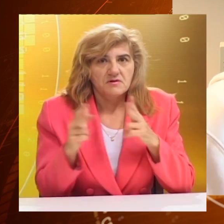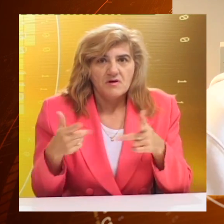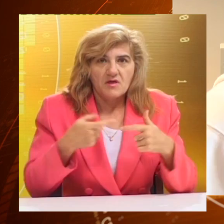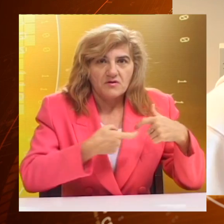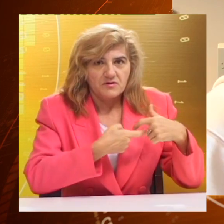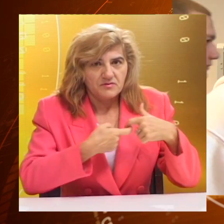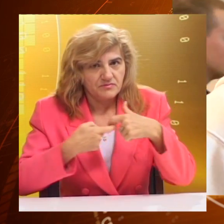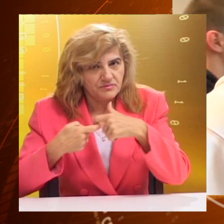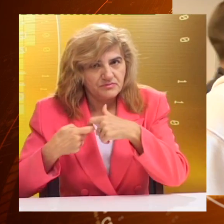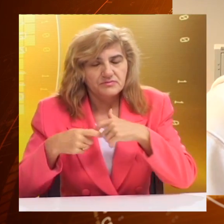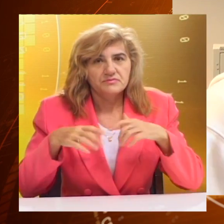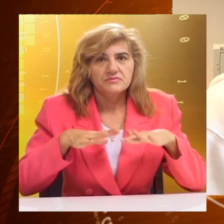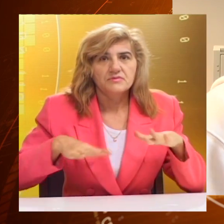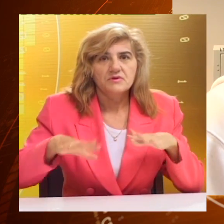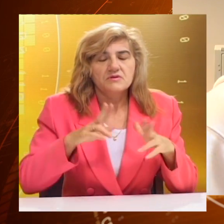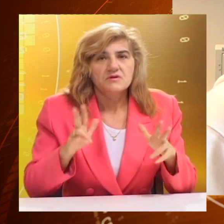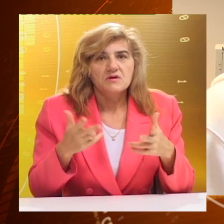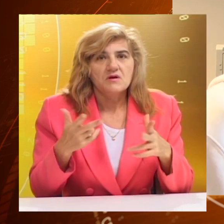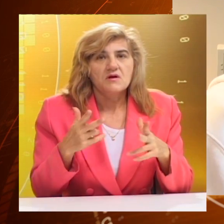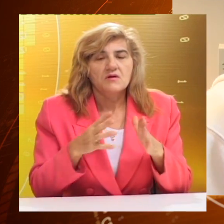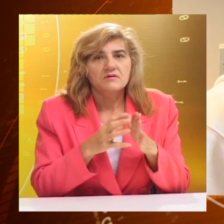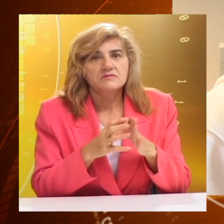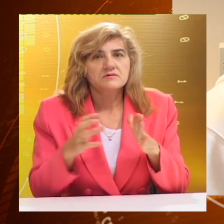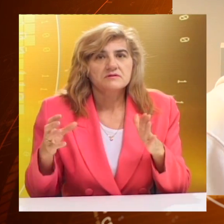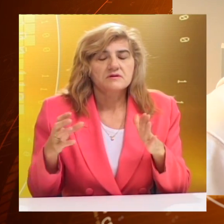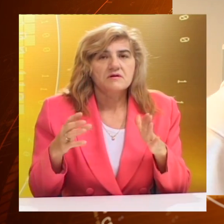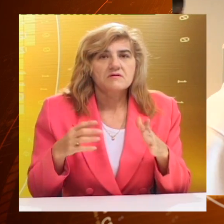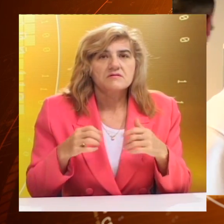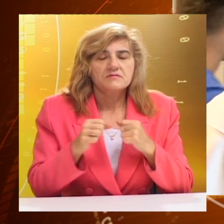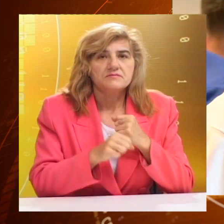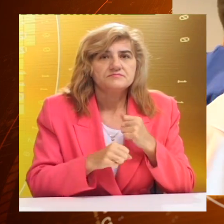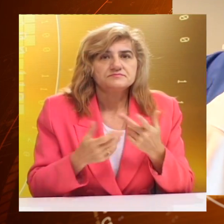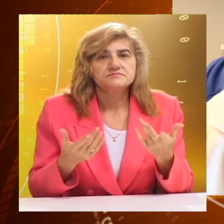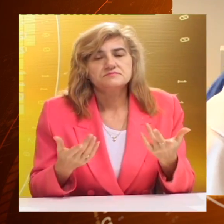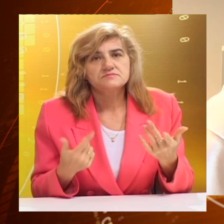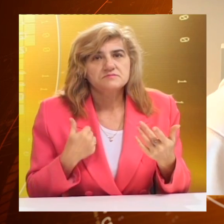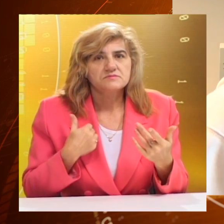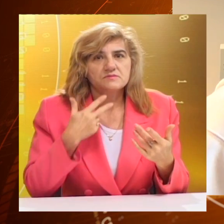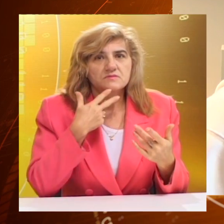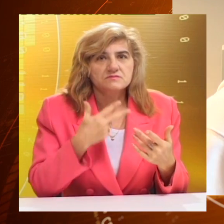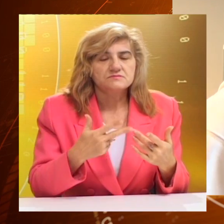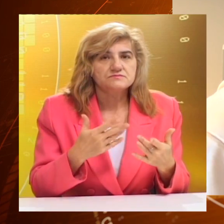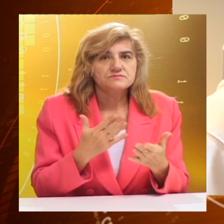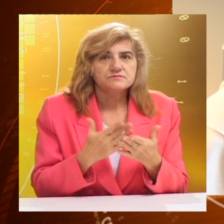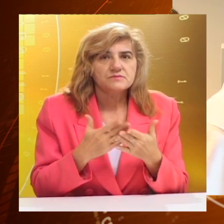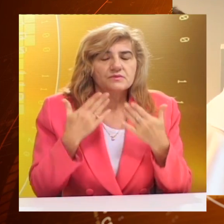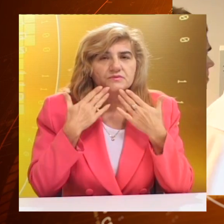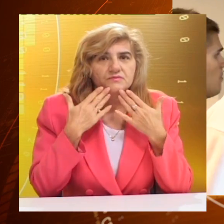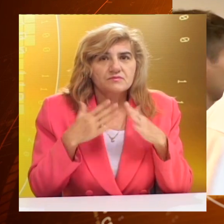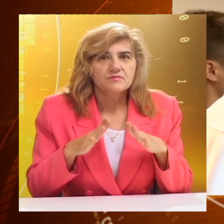da kombinovano sa nekim ekonomskim predmetima nastavim u nekim, pa pretpostavio sam